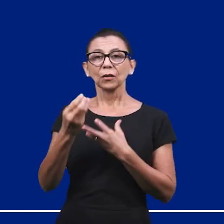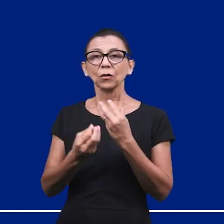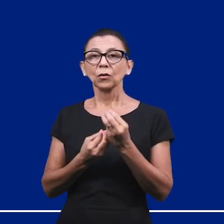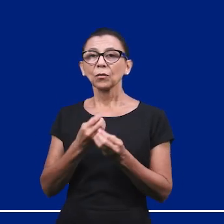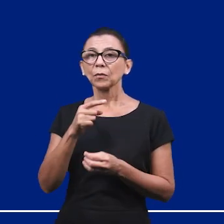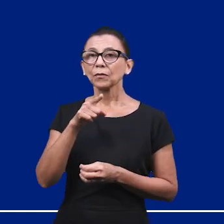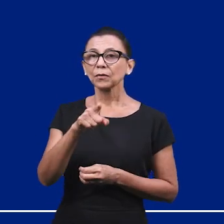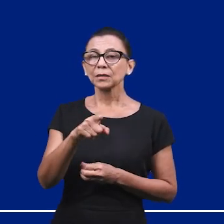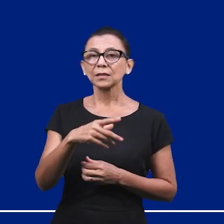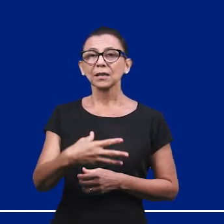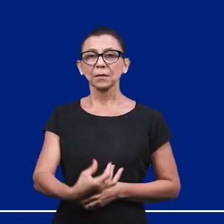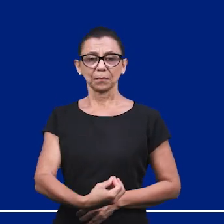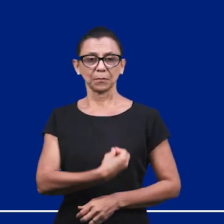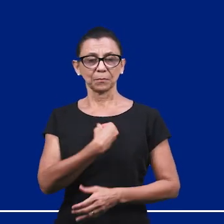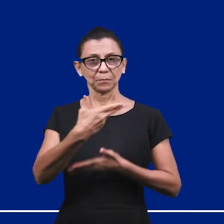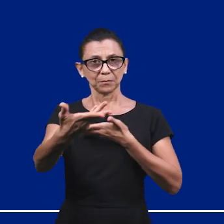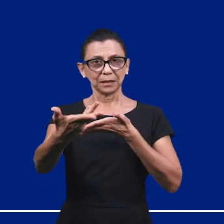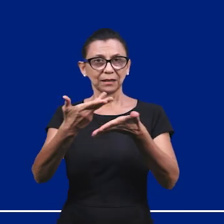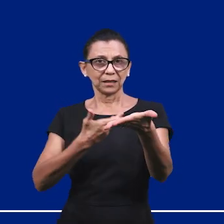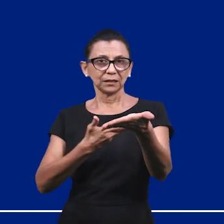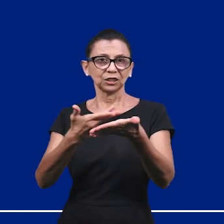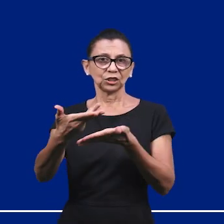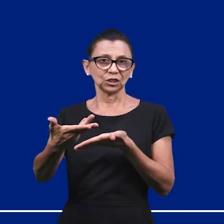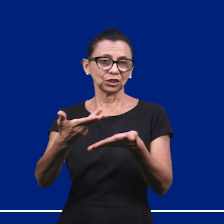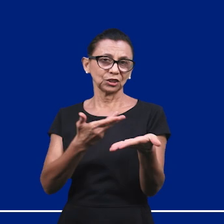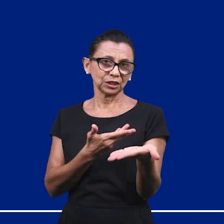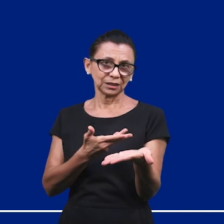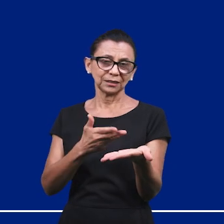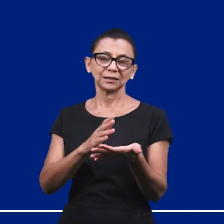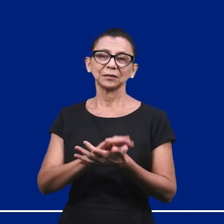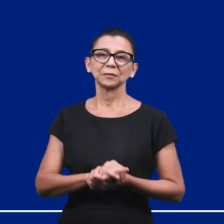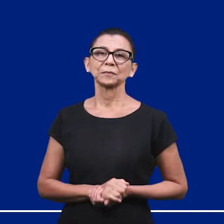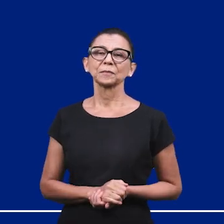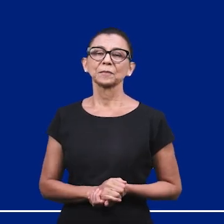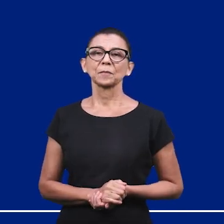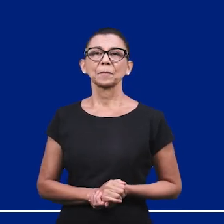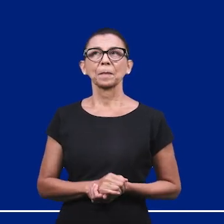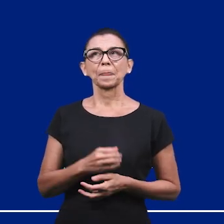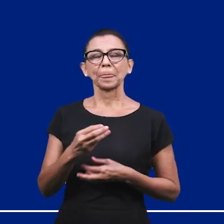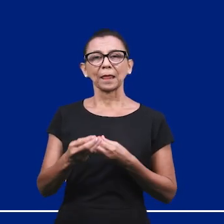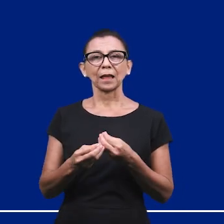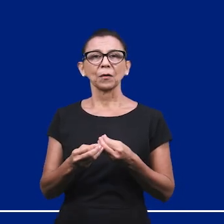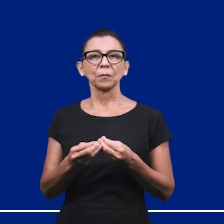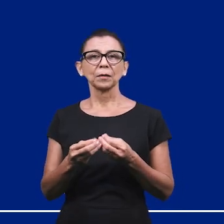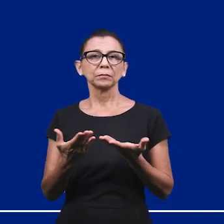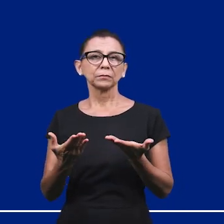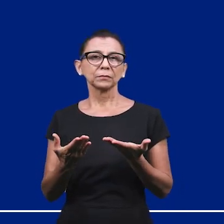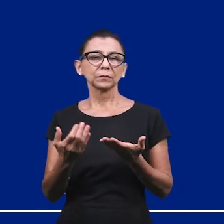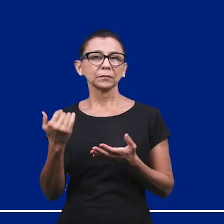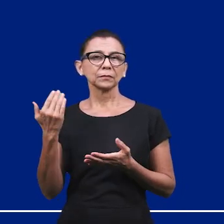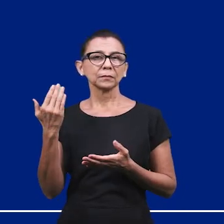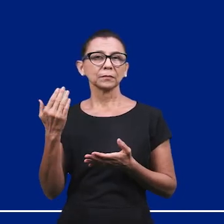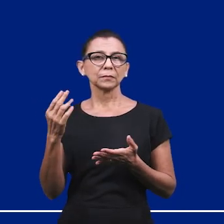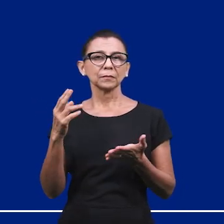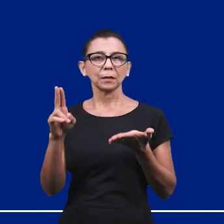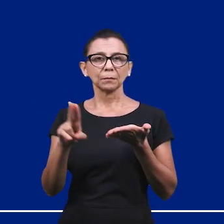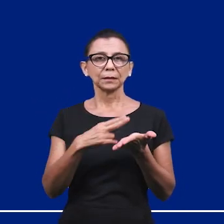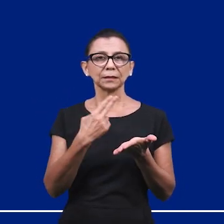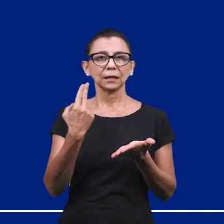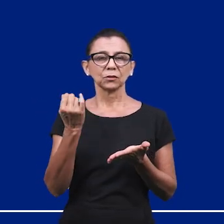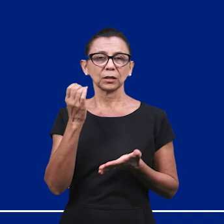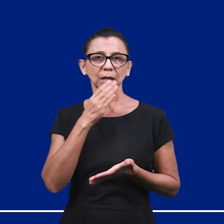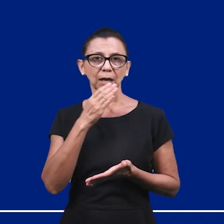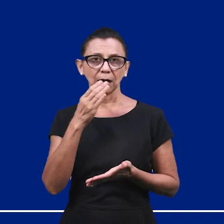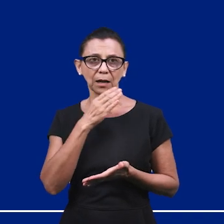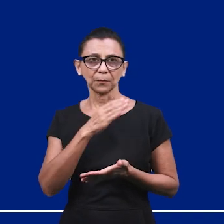et comment vous pouvez participer en envoyant votre collaboration, votre message, collaboration dans le sens d'un message. Je vais lire ici